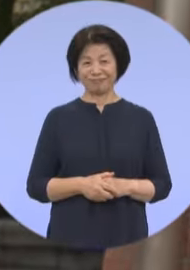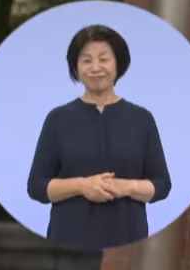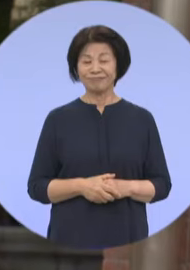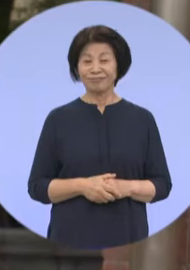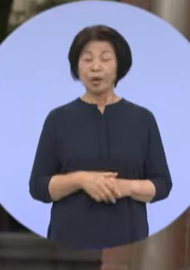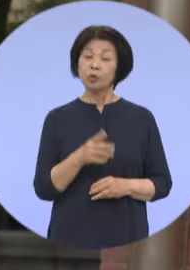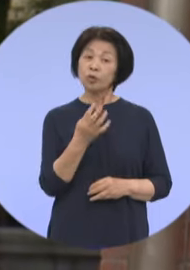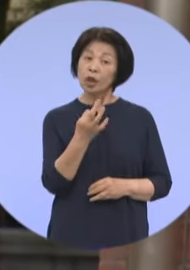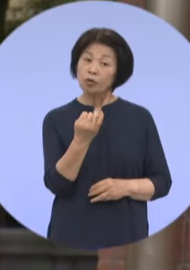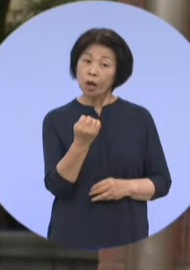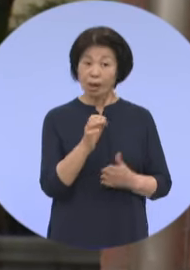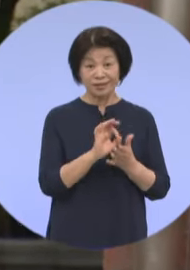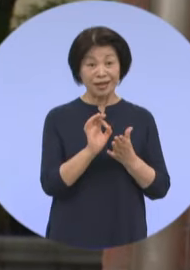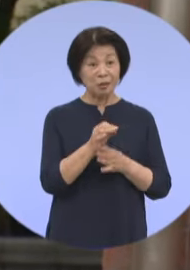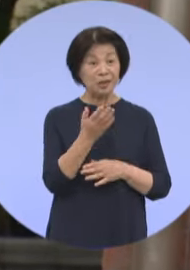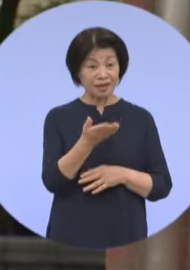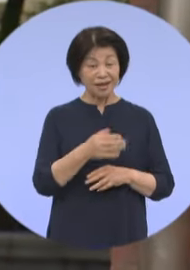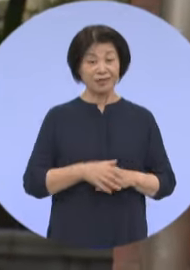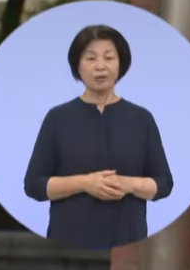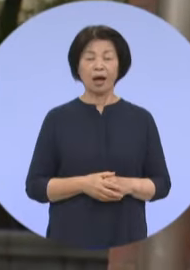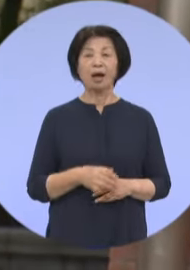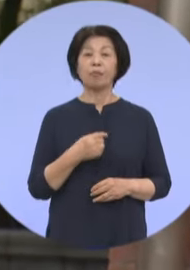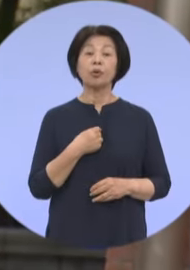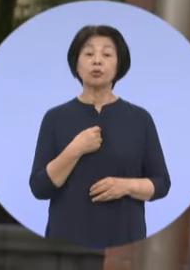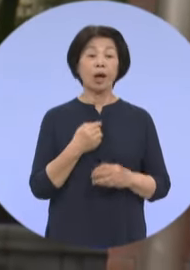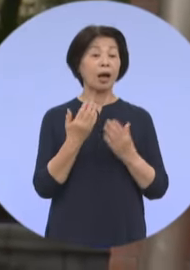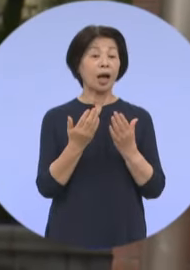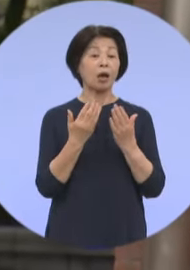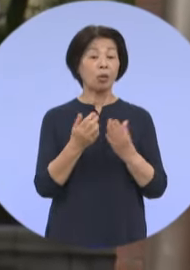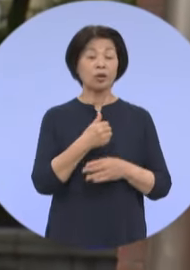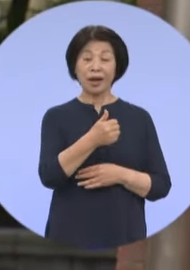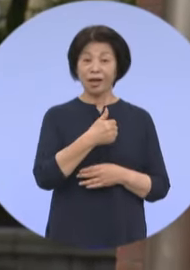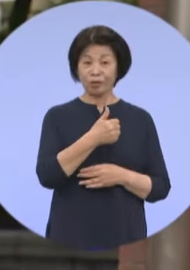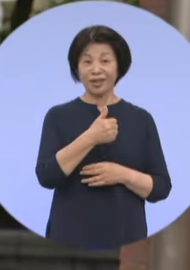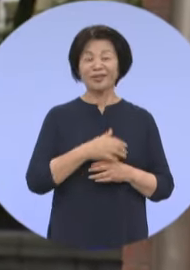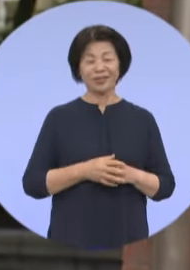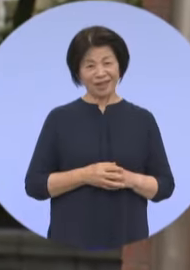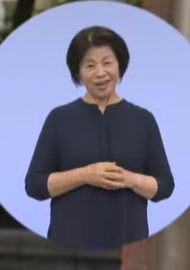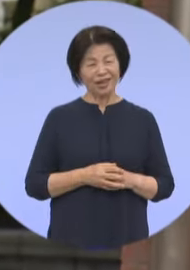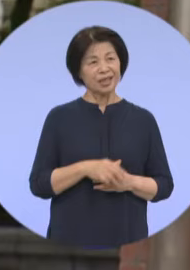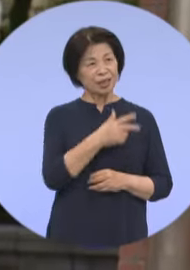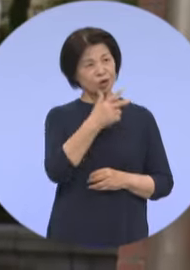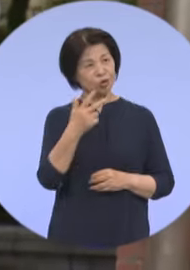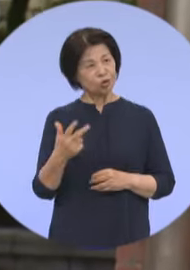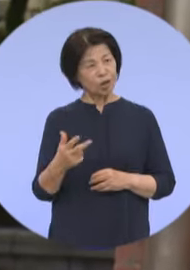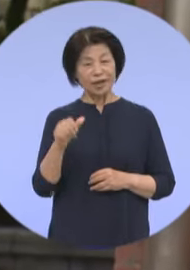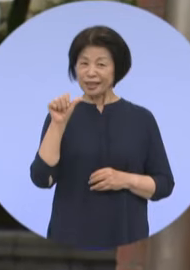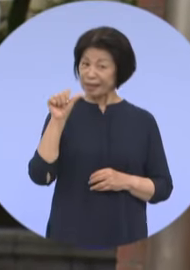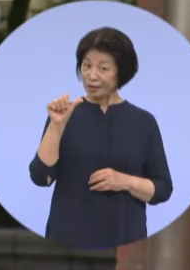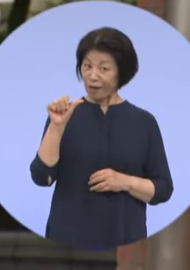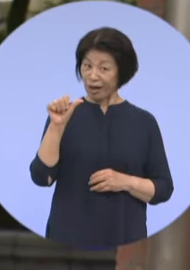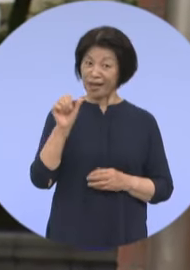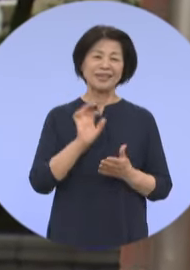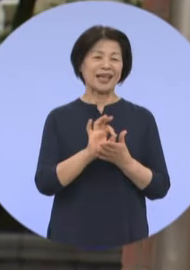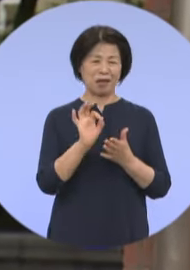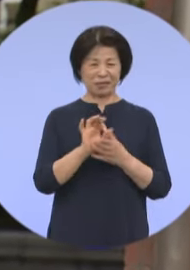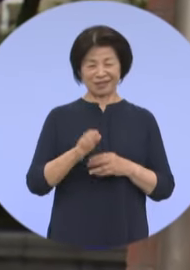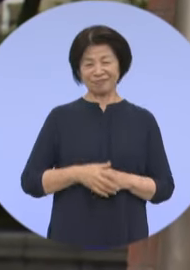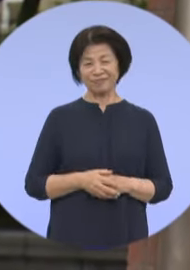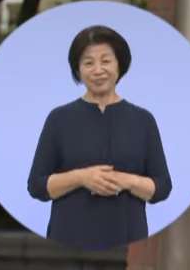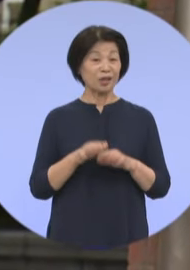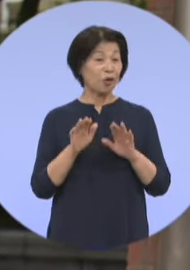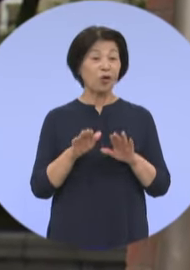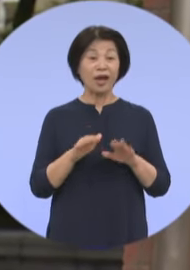らいの頻度で利用されてますか？ 自分は通学に使っているので週5日ぐらいですね。 今